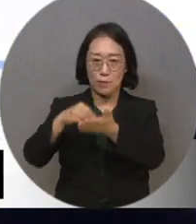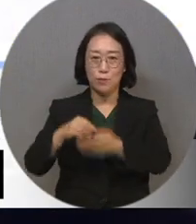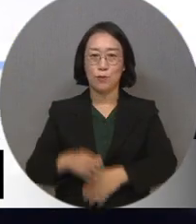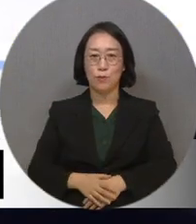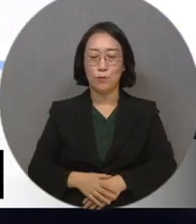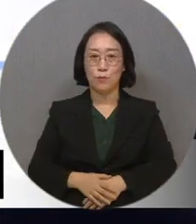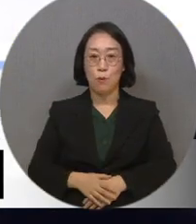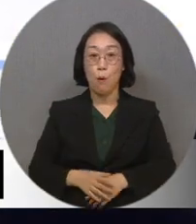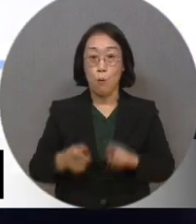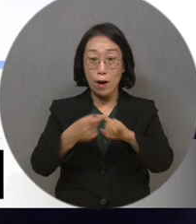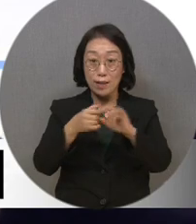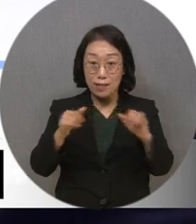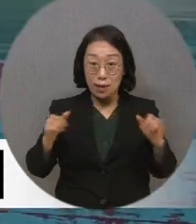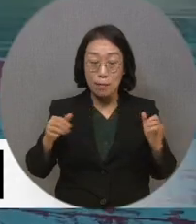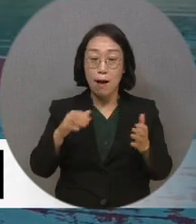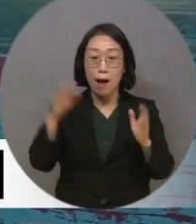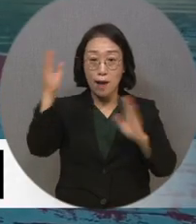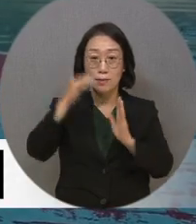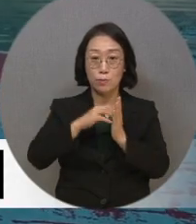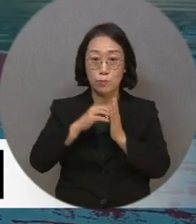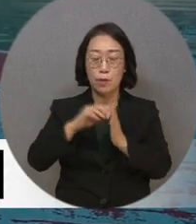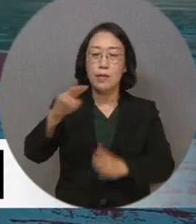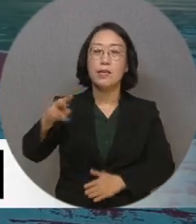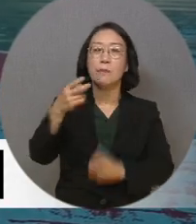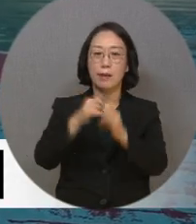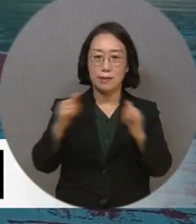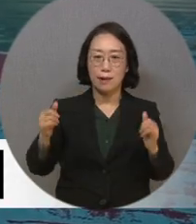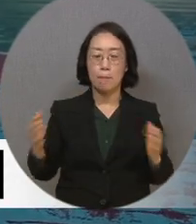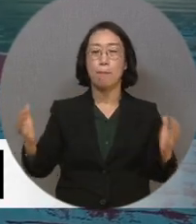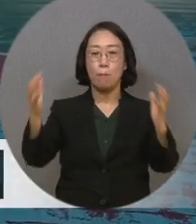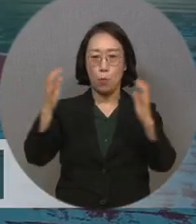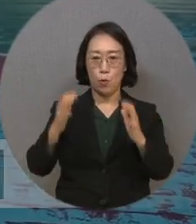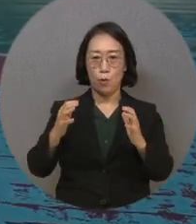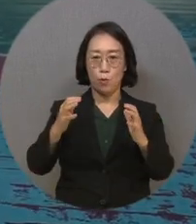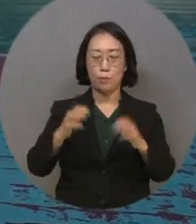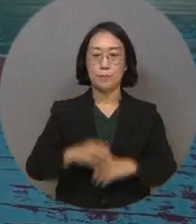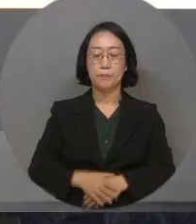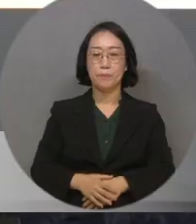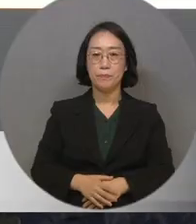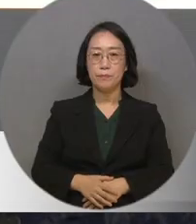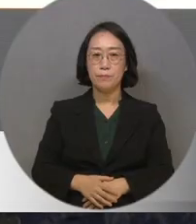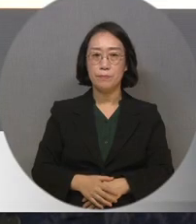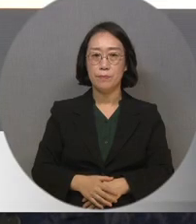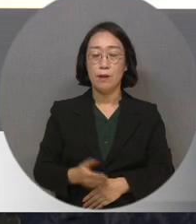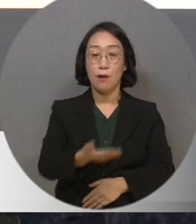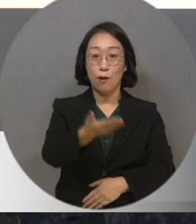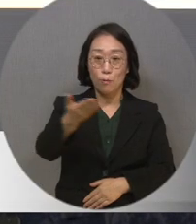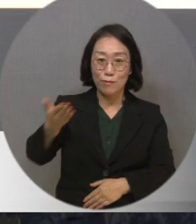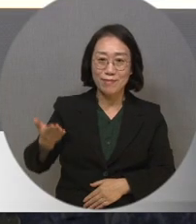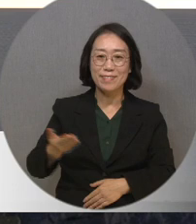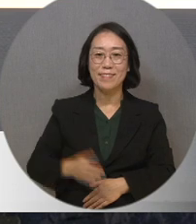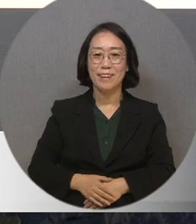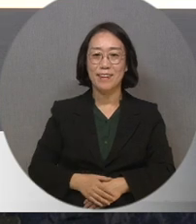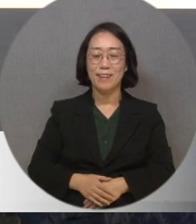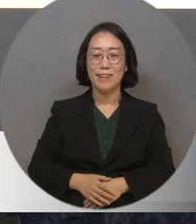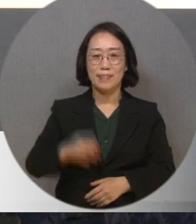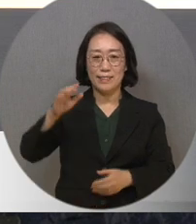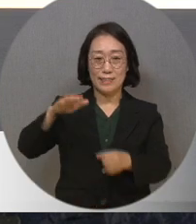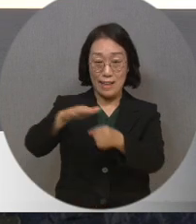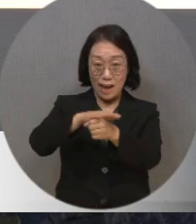그리고 관계자 및 청소년 학생 등 약 200여 명의 내외빈이 참석했습니다. 여러분들의 많은